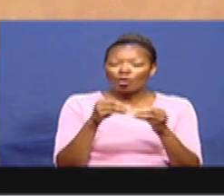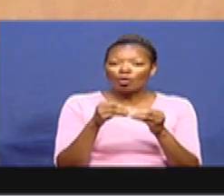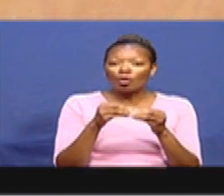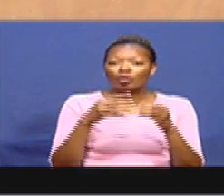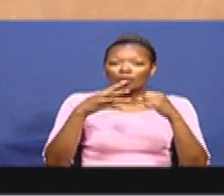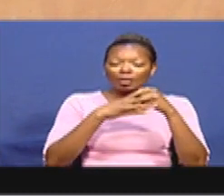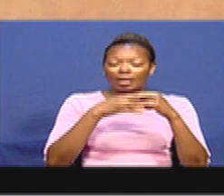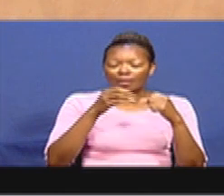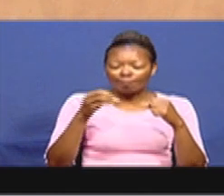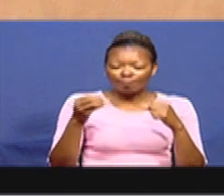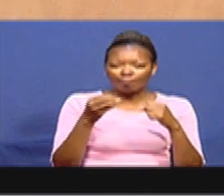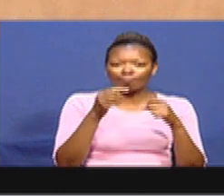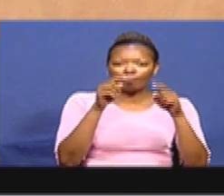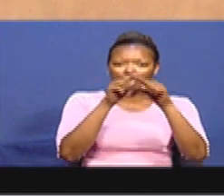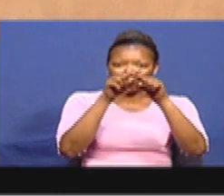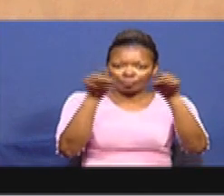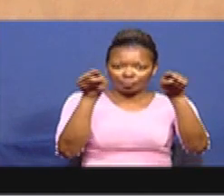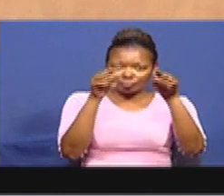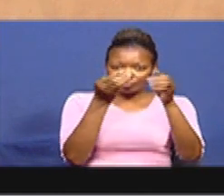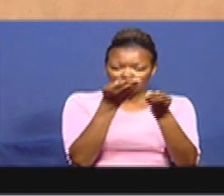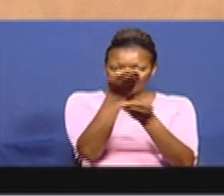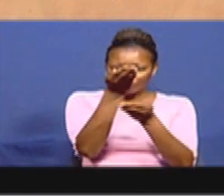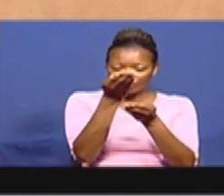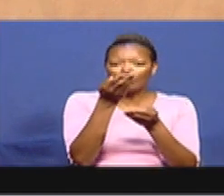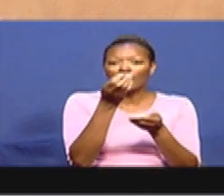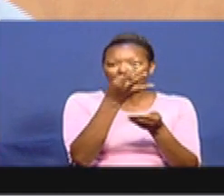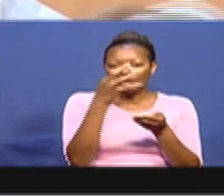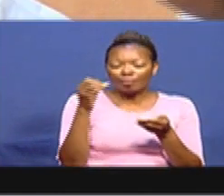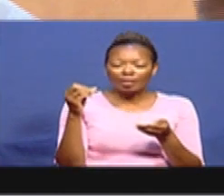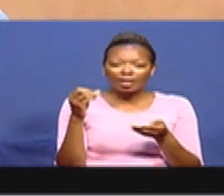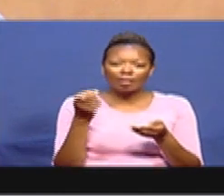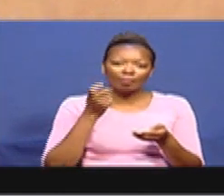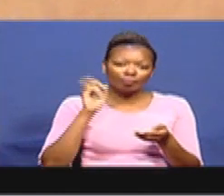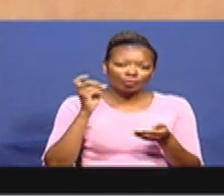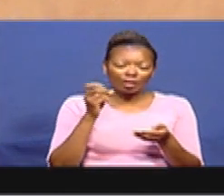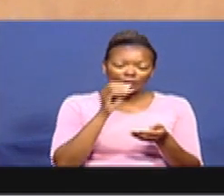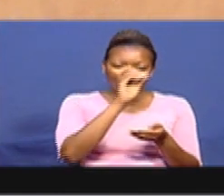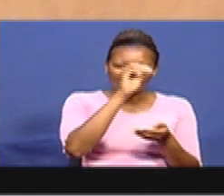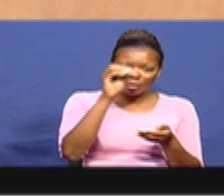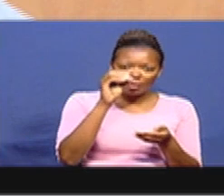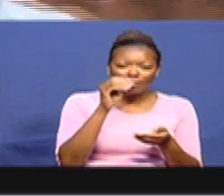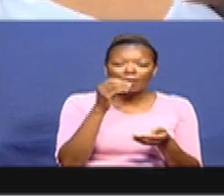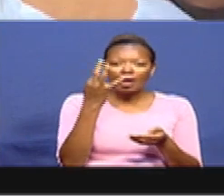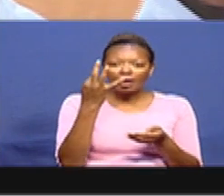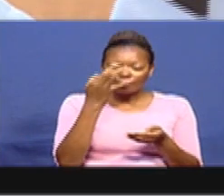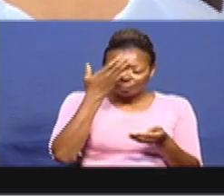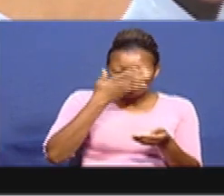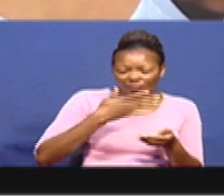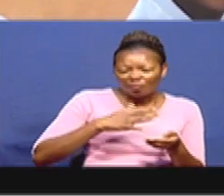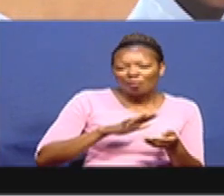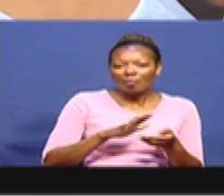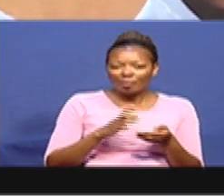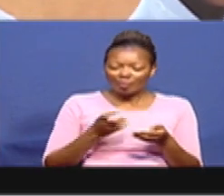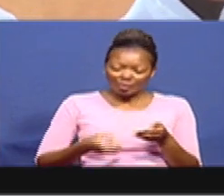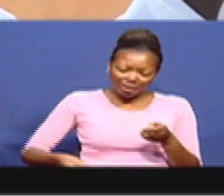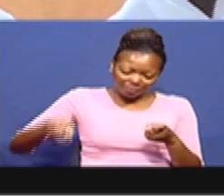kwanza, tunaikanga ifaranga mayai 300. Baada ya siku tatu, tunaeka ingine. Lazima siachanyize na siku